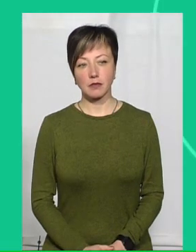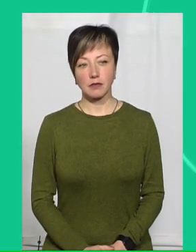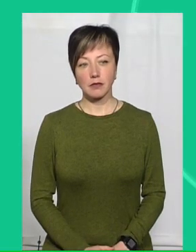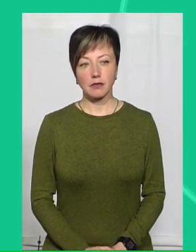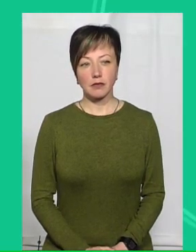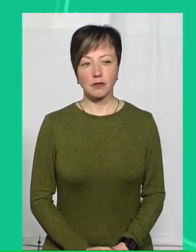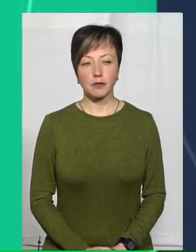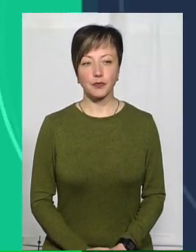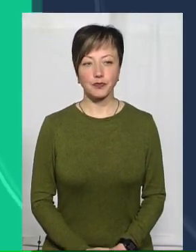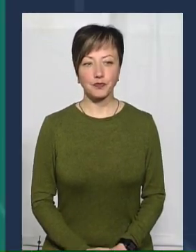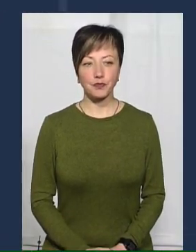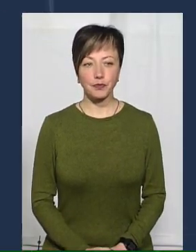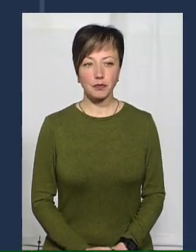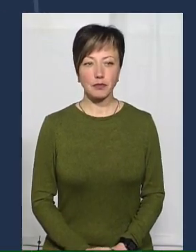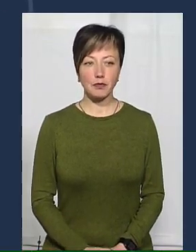Музика